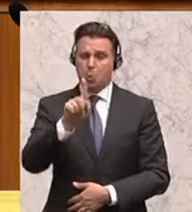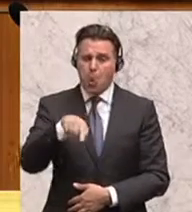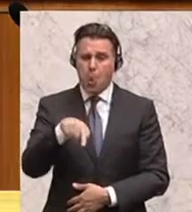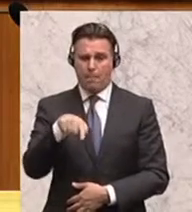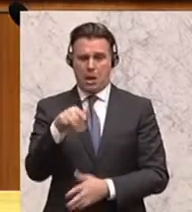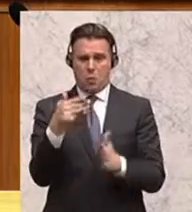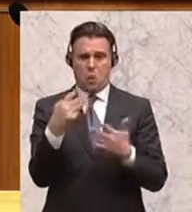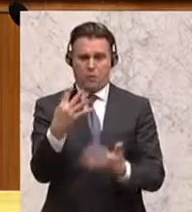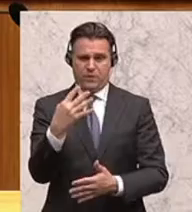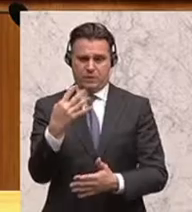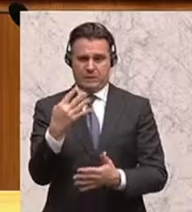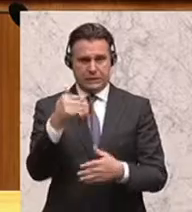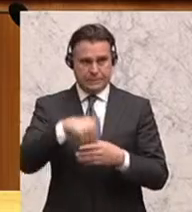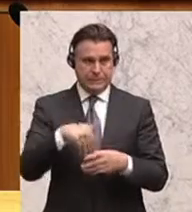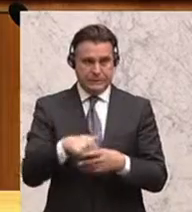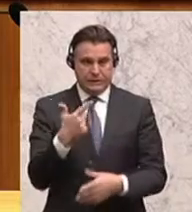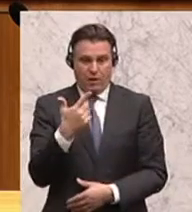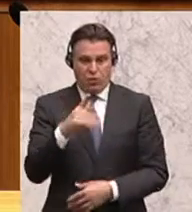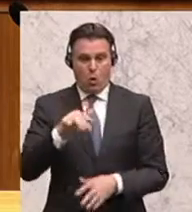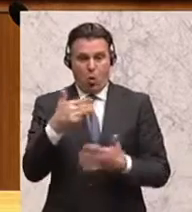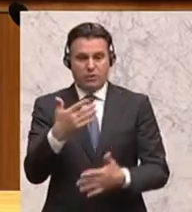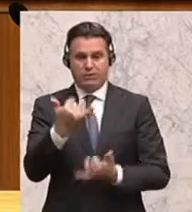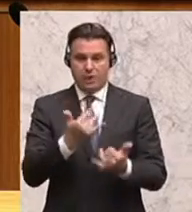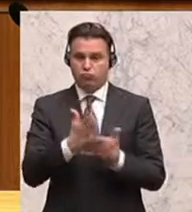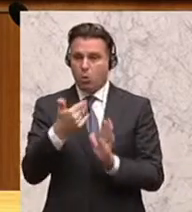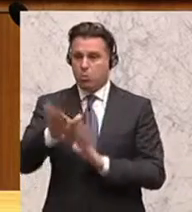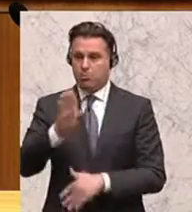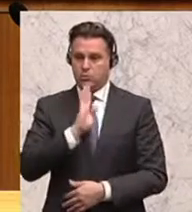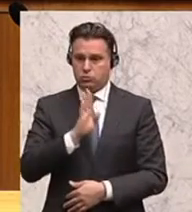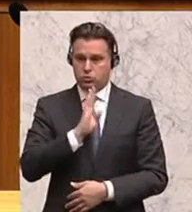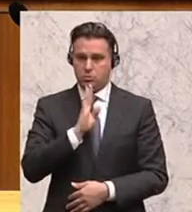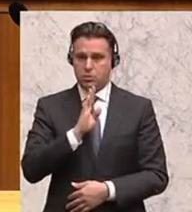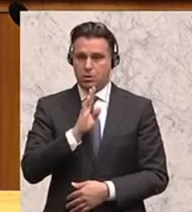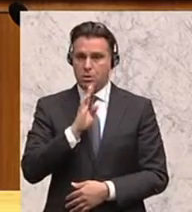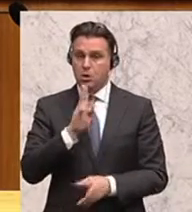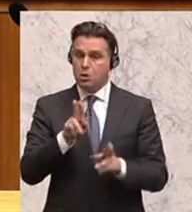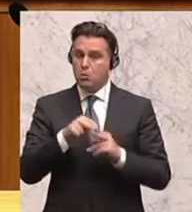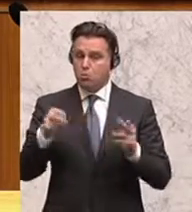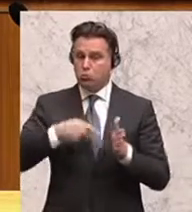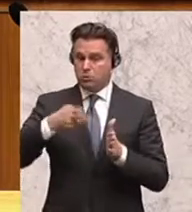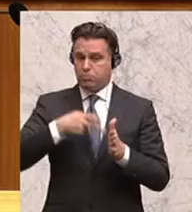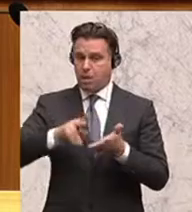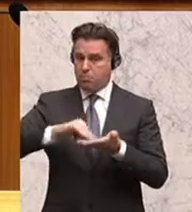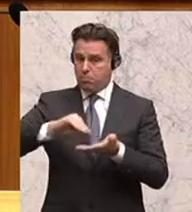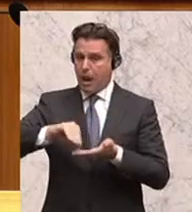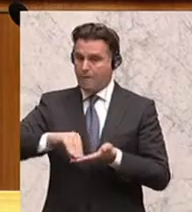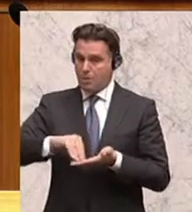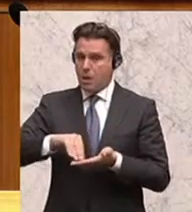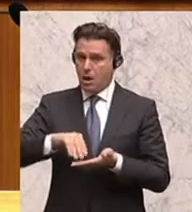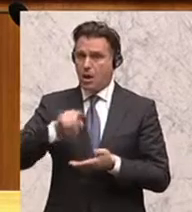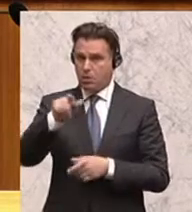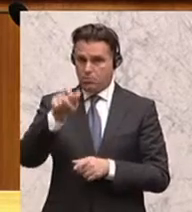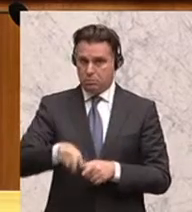40 jahre sich belaufen hat obwohl die pensionsreform für den bundesbahn beamten gleichzeitig mit jener